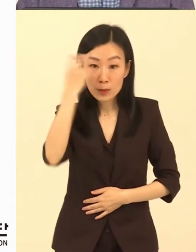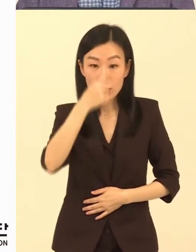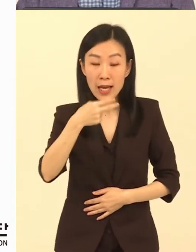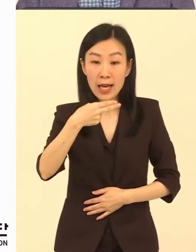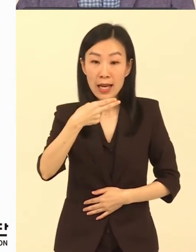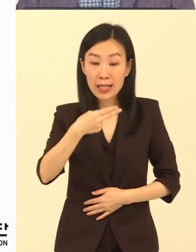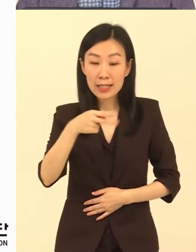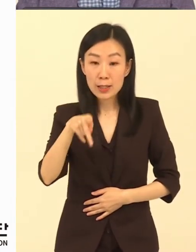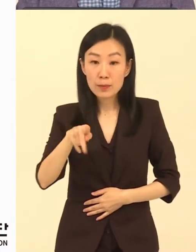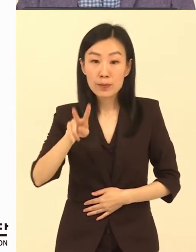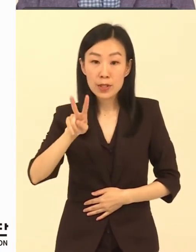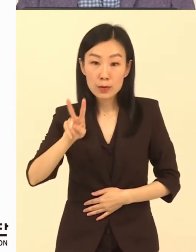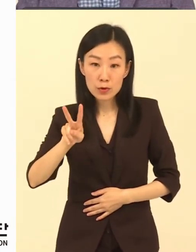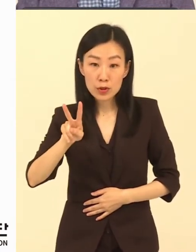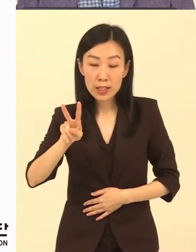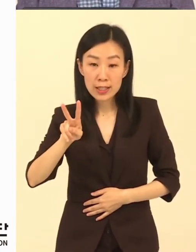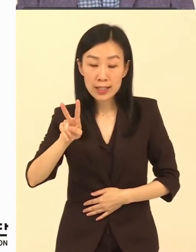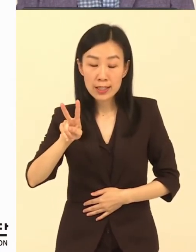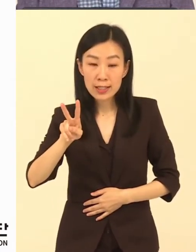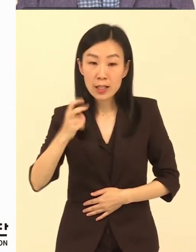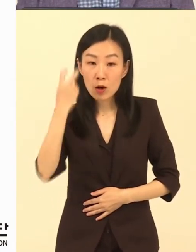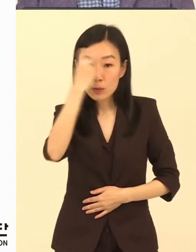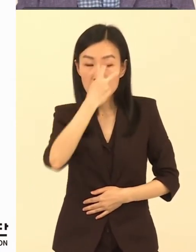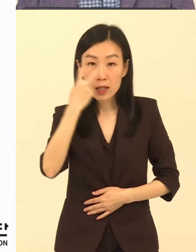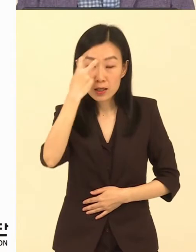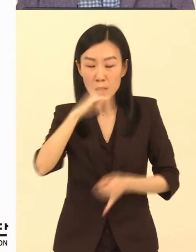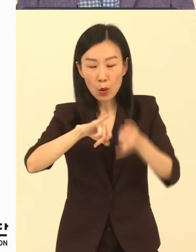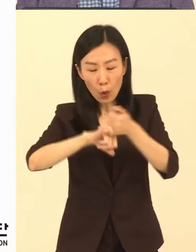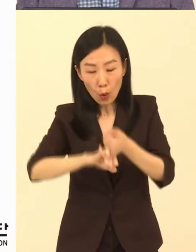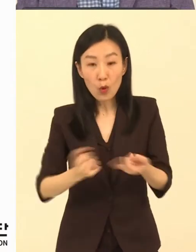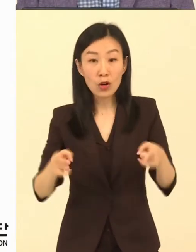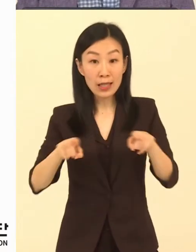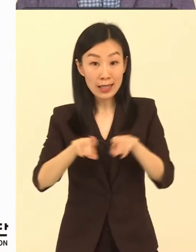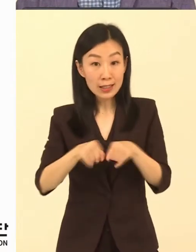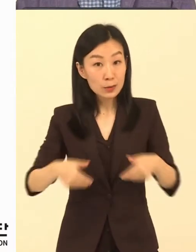테스트를 꼭 같이 받아야 하나요?